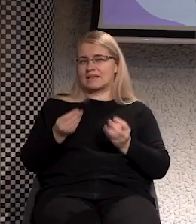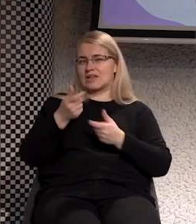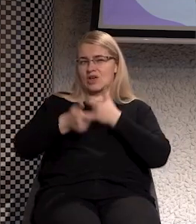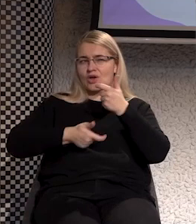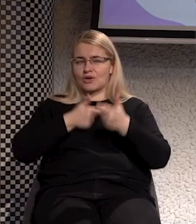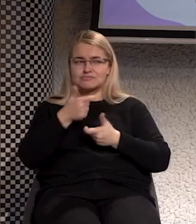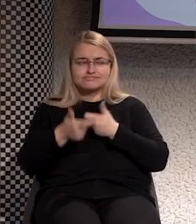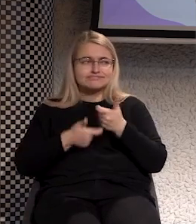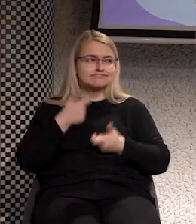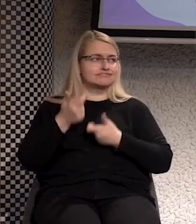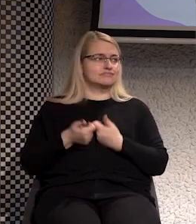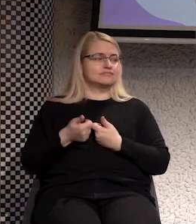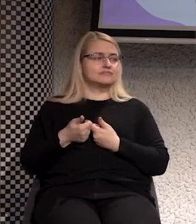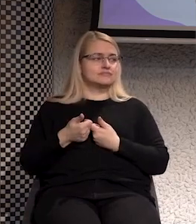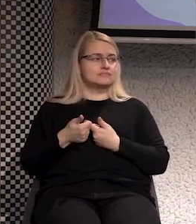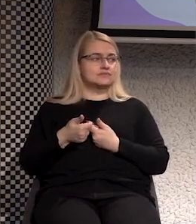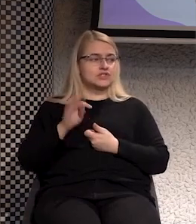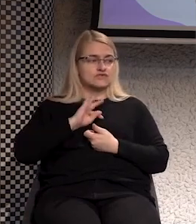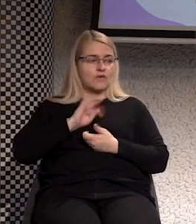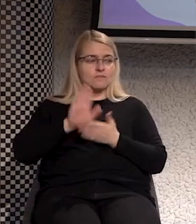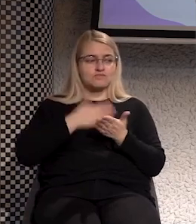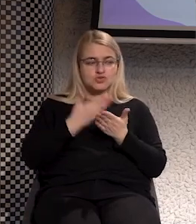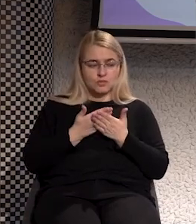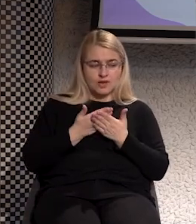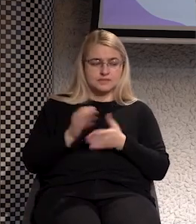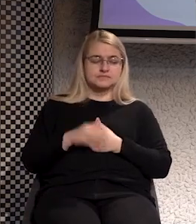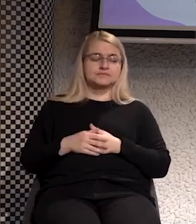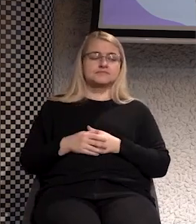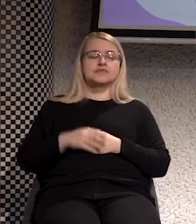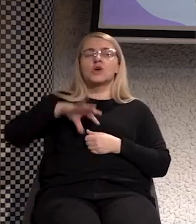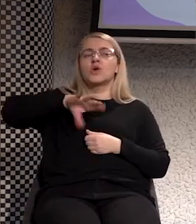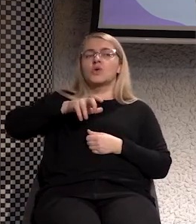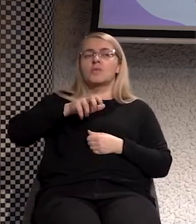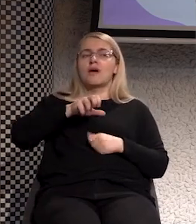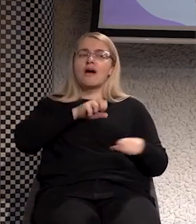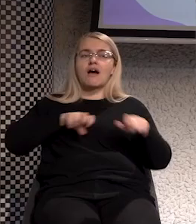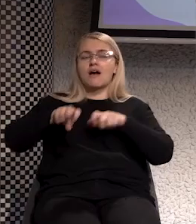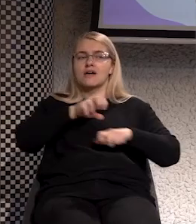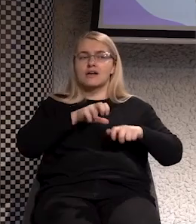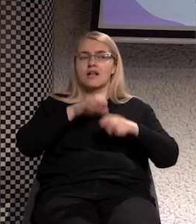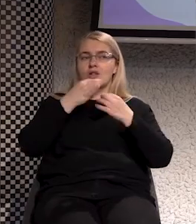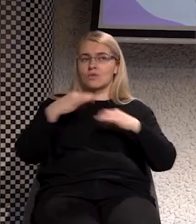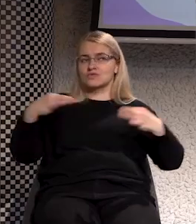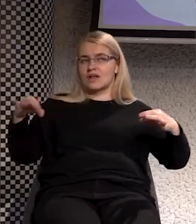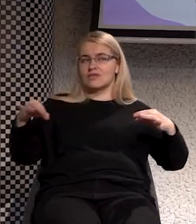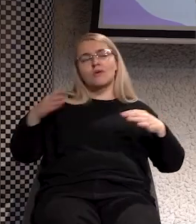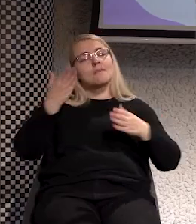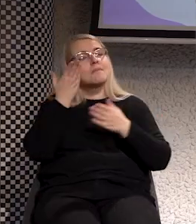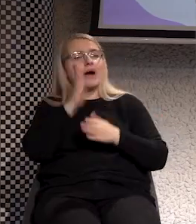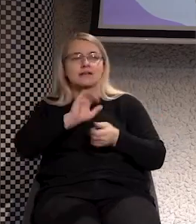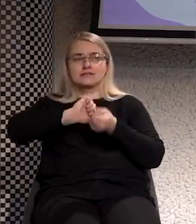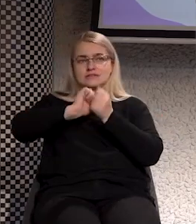jakimś swoim przykładem, czy w ogóle dynamiką grupową rozluźnia, to się szerzej zmienia wtedy.